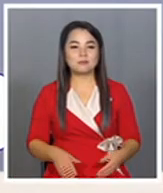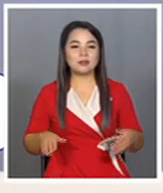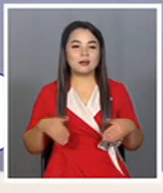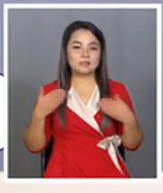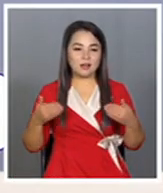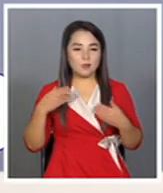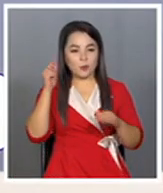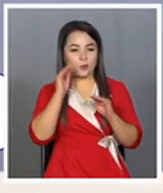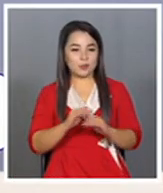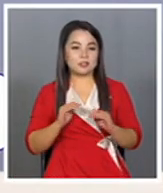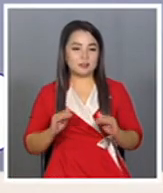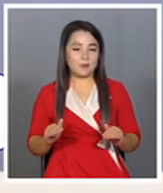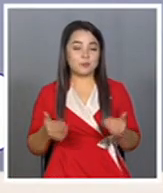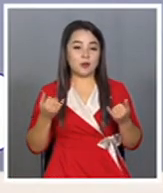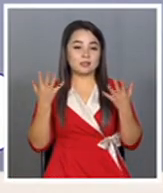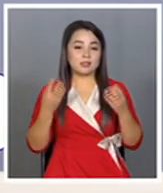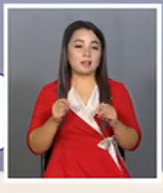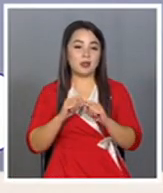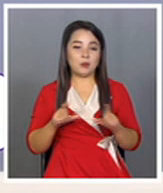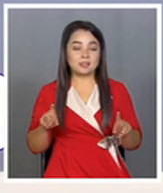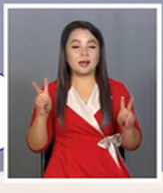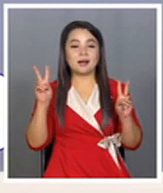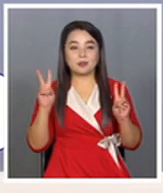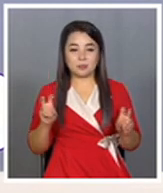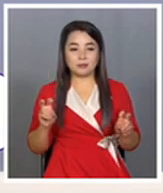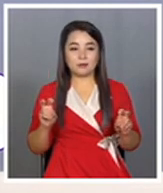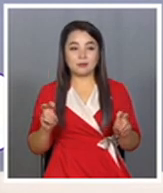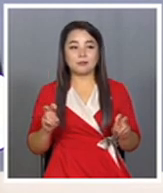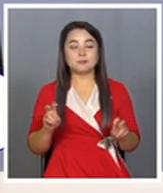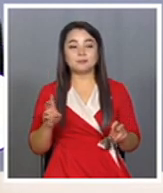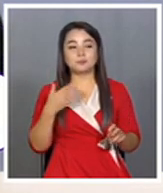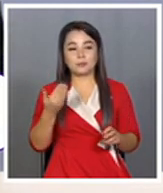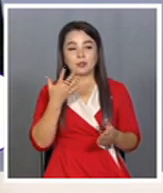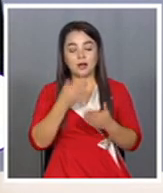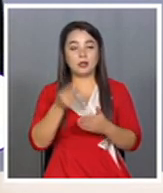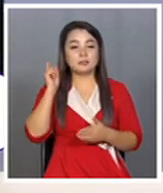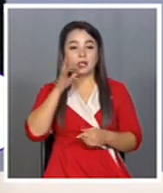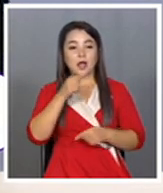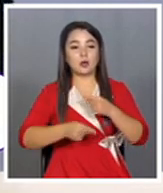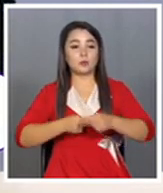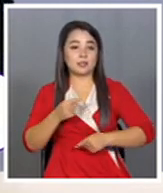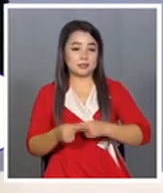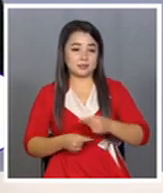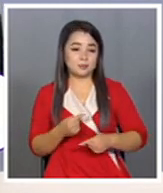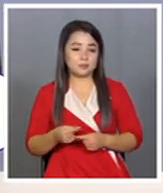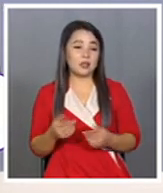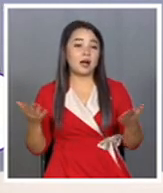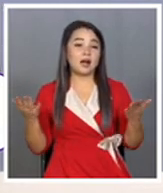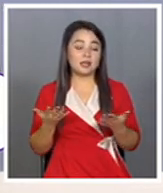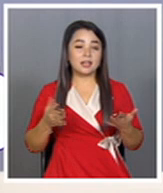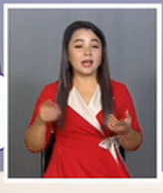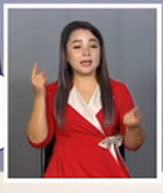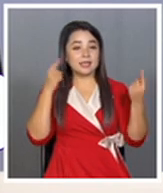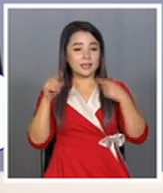Сәлеметсіздер ме, оқушылар? Бүгінгі сабағымыздың тақырыбы – ағартушылық дәуірдің қандай